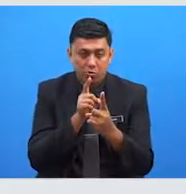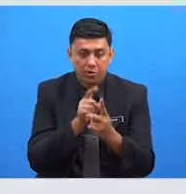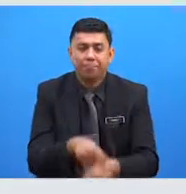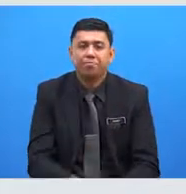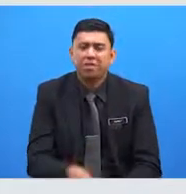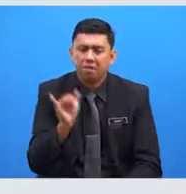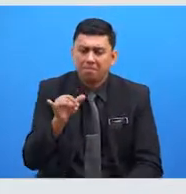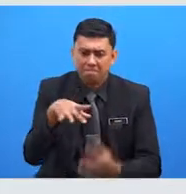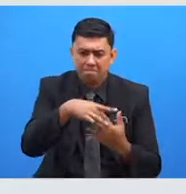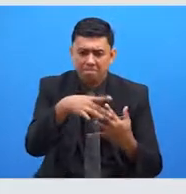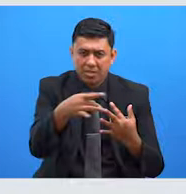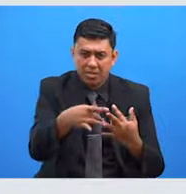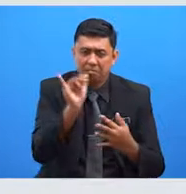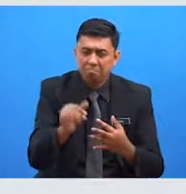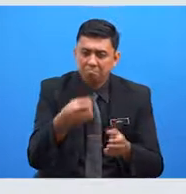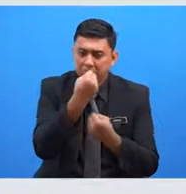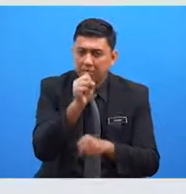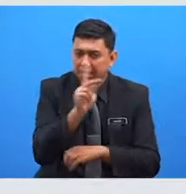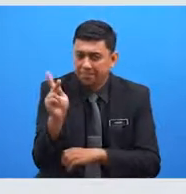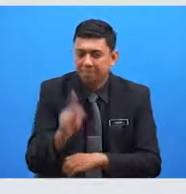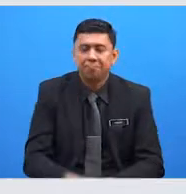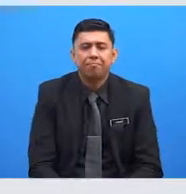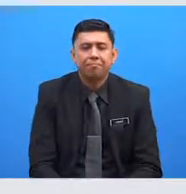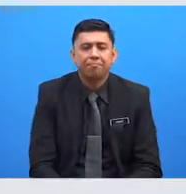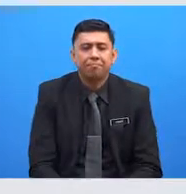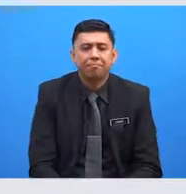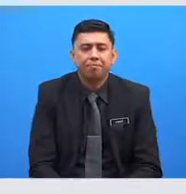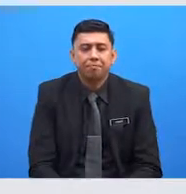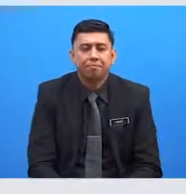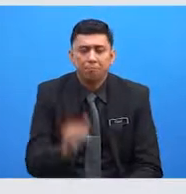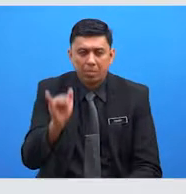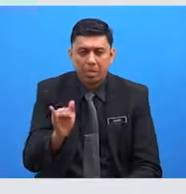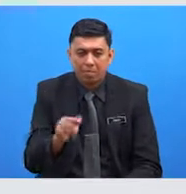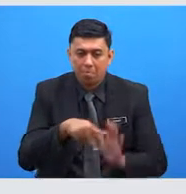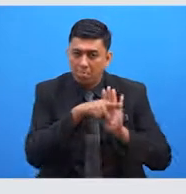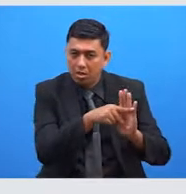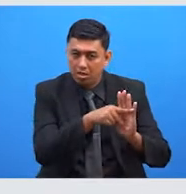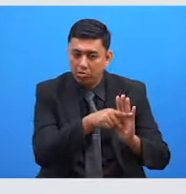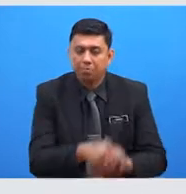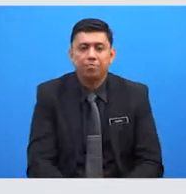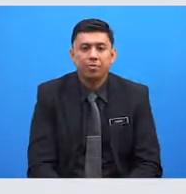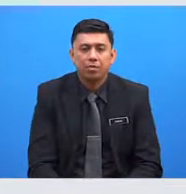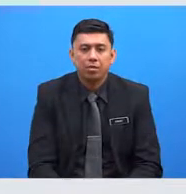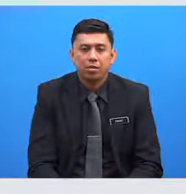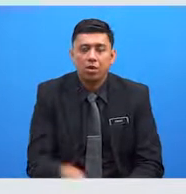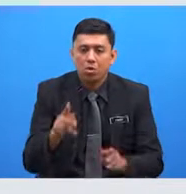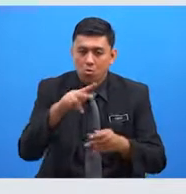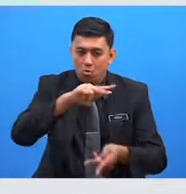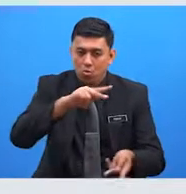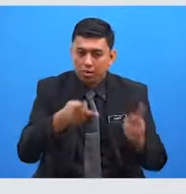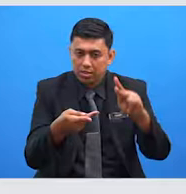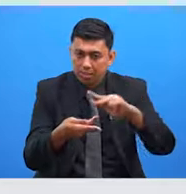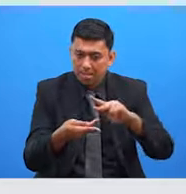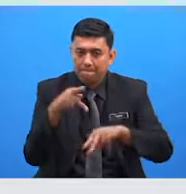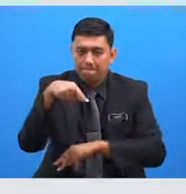pilihan yang disediakan. Ketiga, laman web yang memaparkan kotak pop-up sebagai